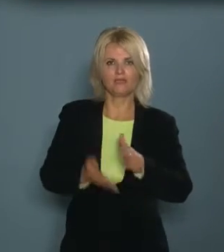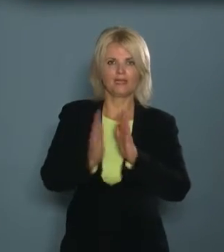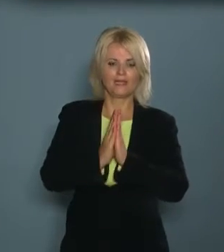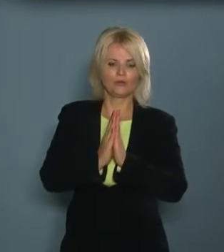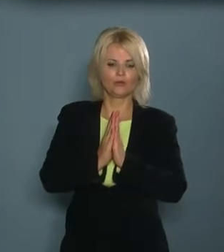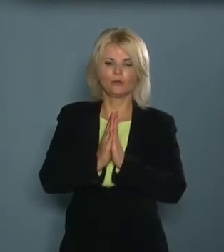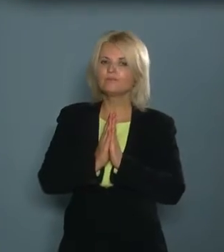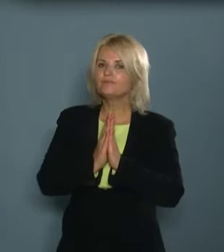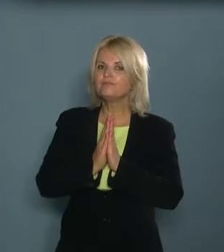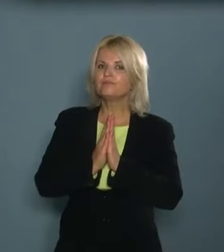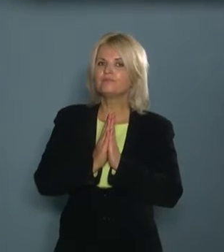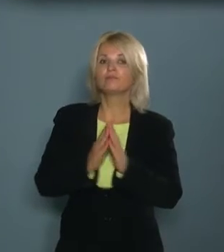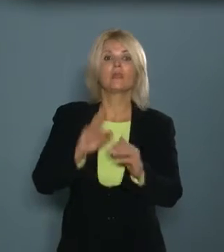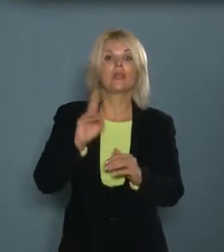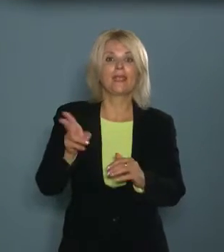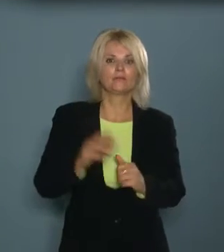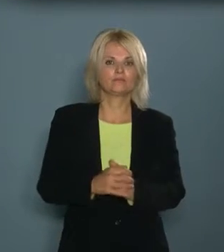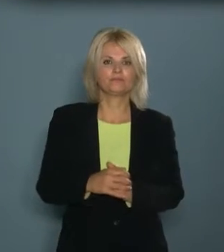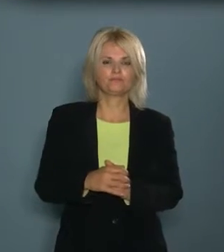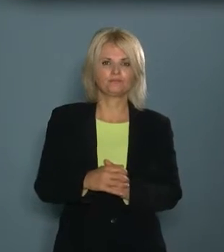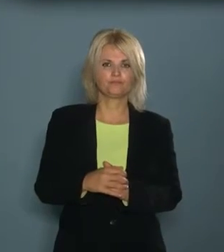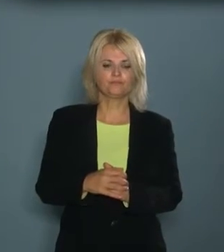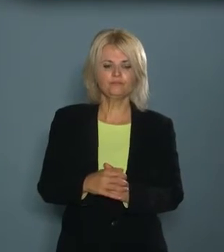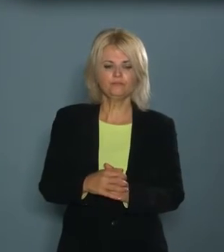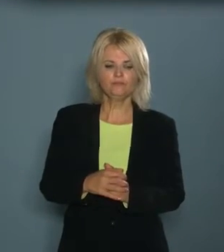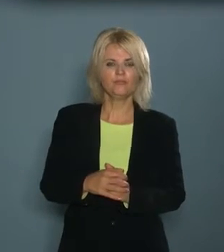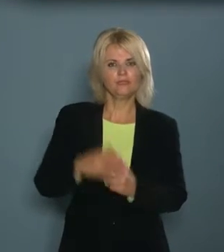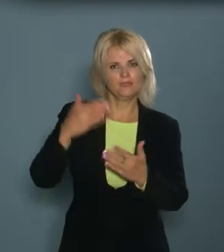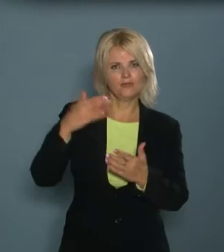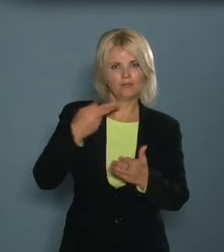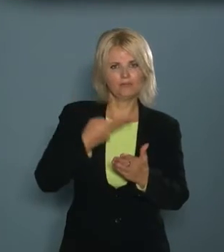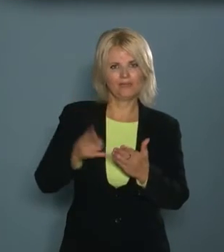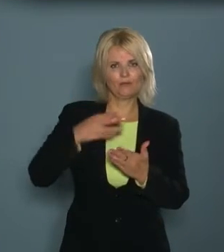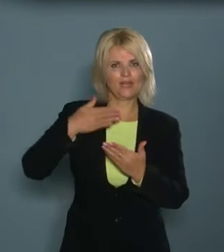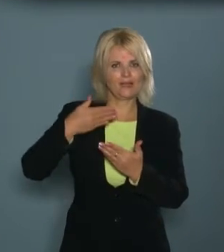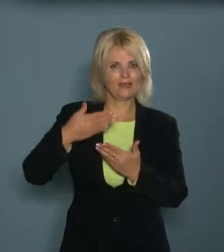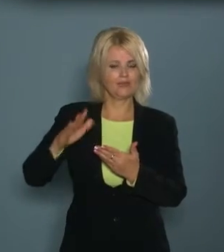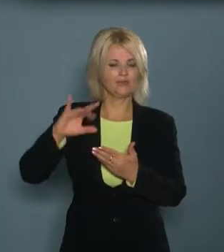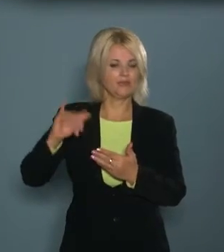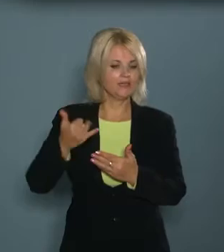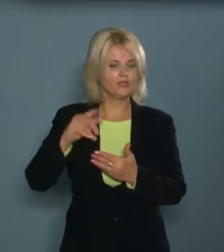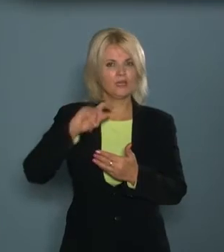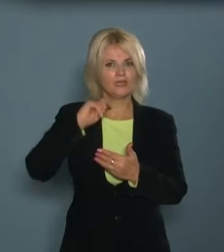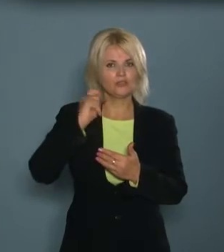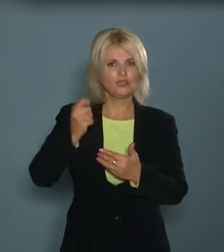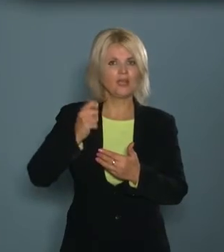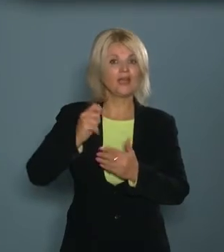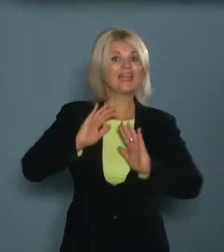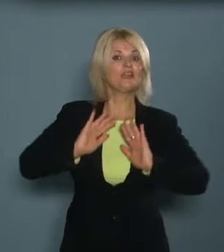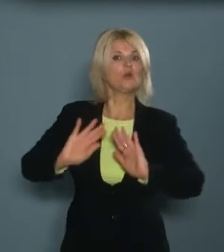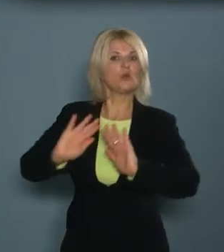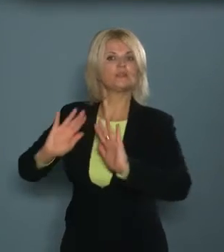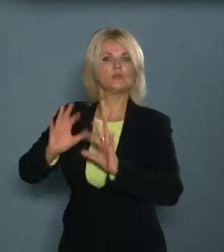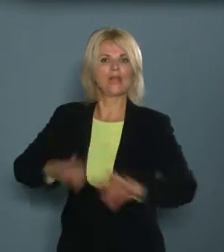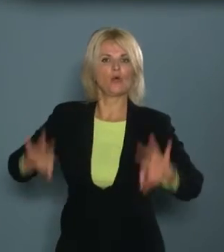közé, a nagyon kevesek közé tartozott, akit nem csak kiutasított a bíróság, hanem sikeresen ki is toloncolták